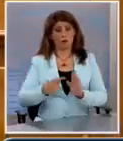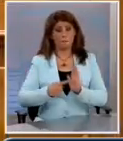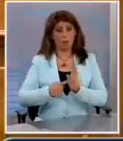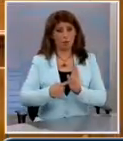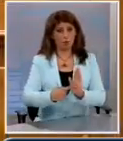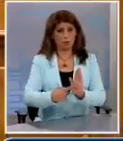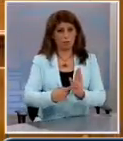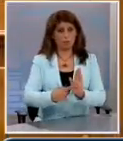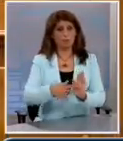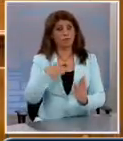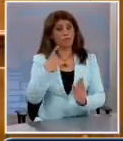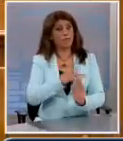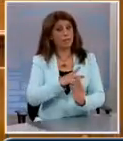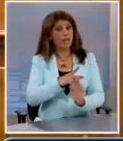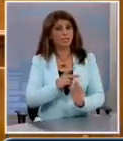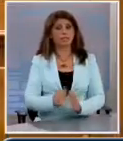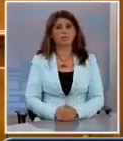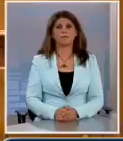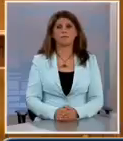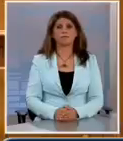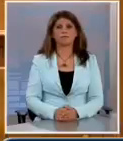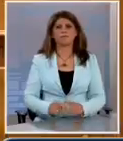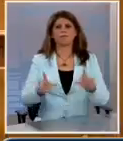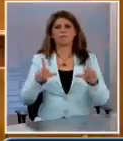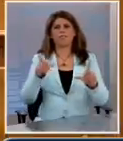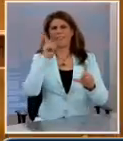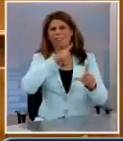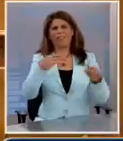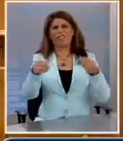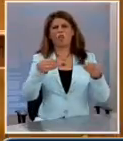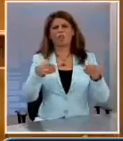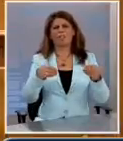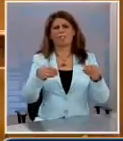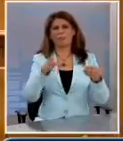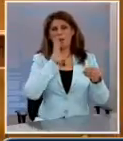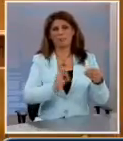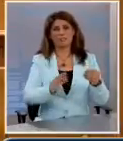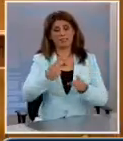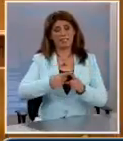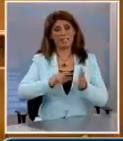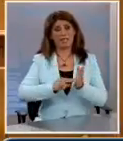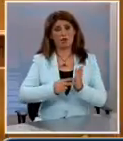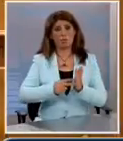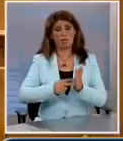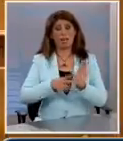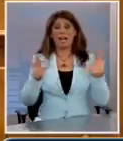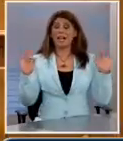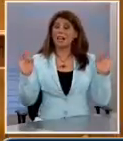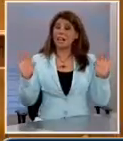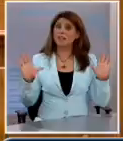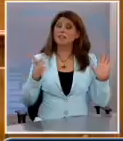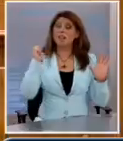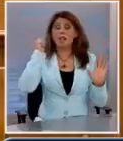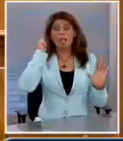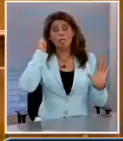παρουσιάσατε την δικιά σας εικονική πραγματικότητα για την ελληνική οικονομία. Και κανείς δεν